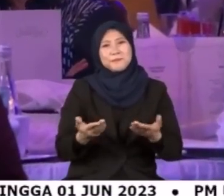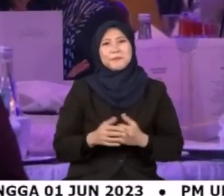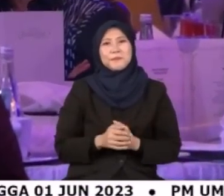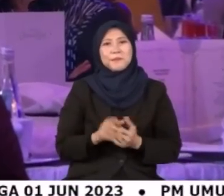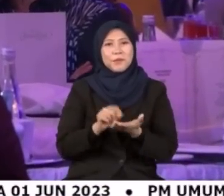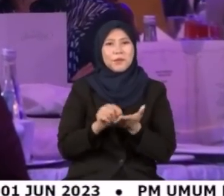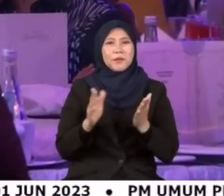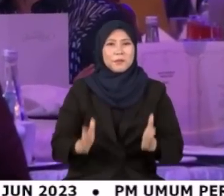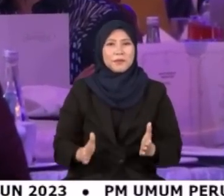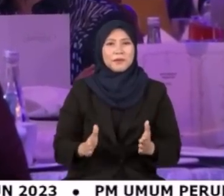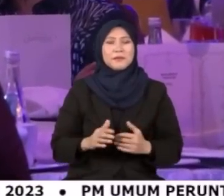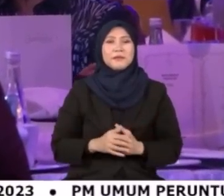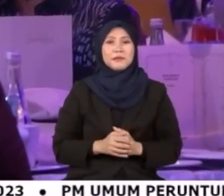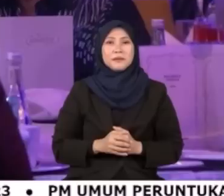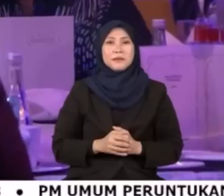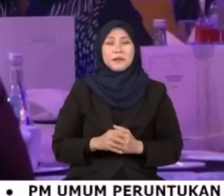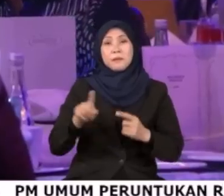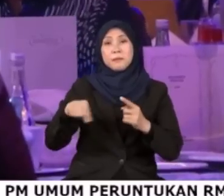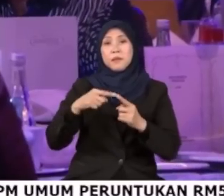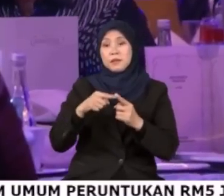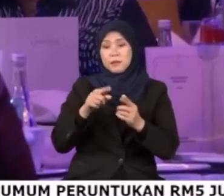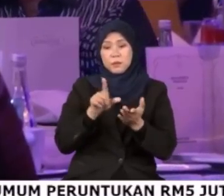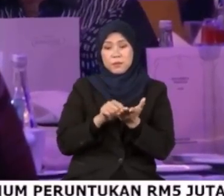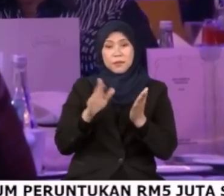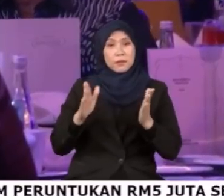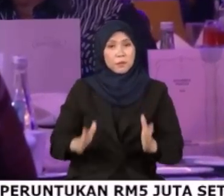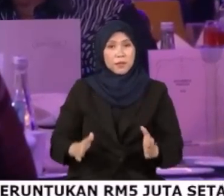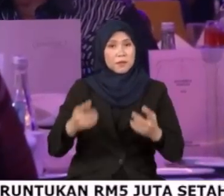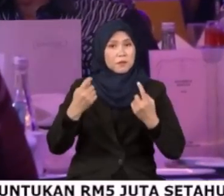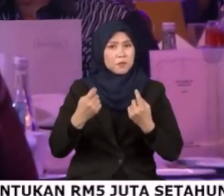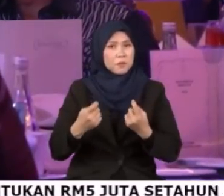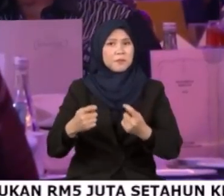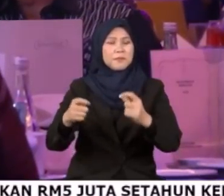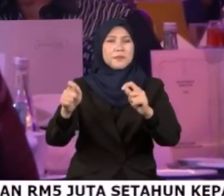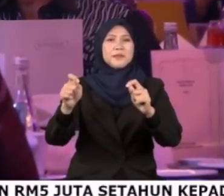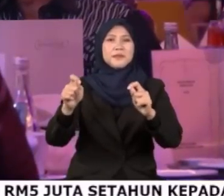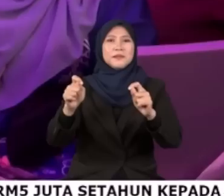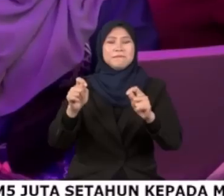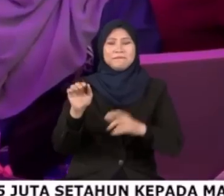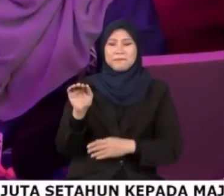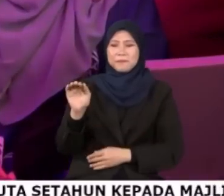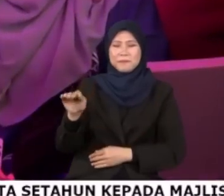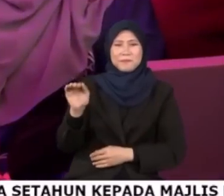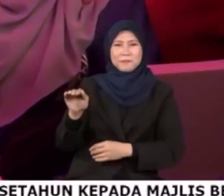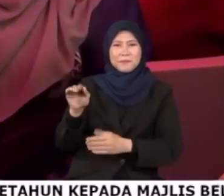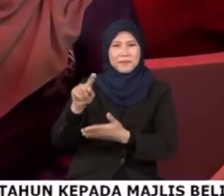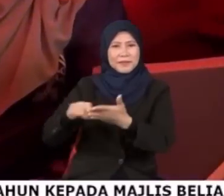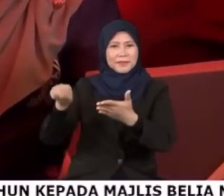kemudian bila wartawan coba memberi keteguran